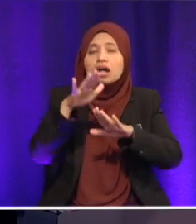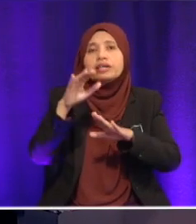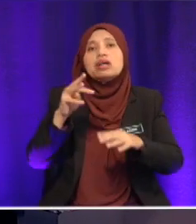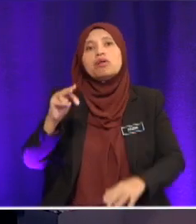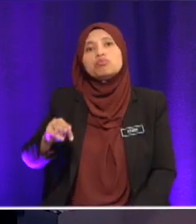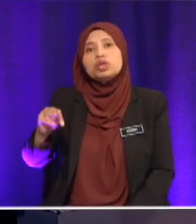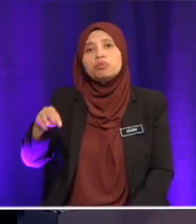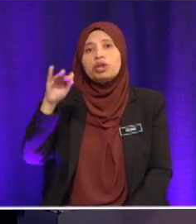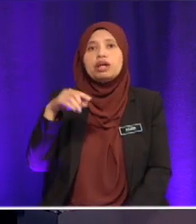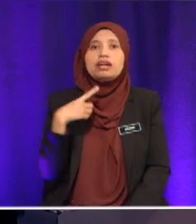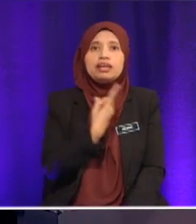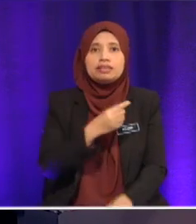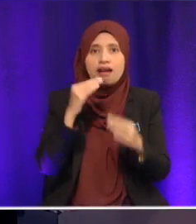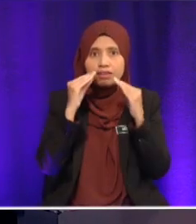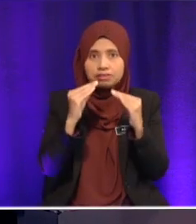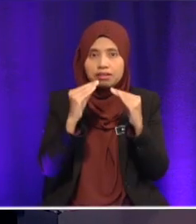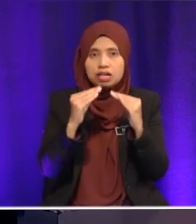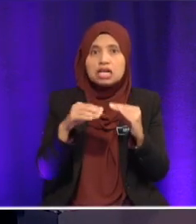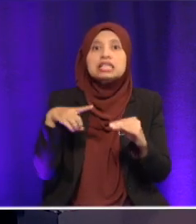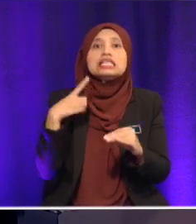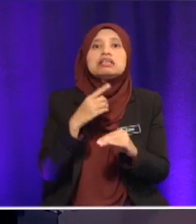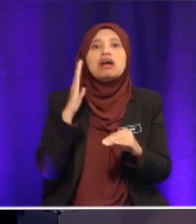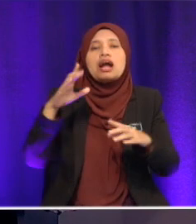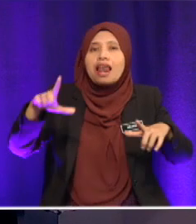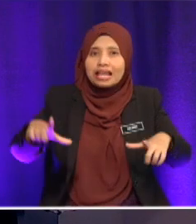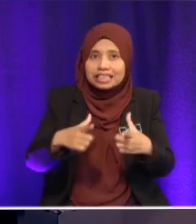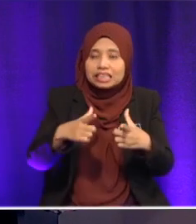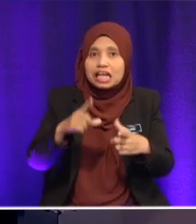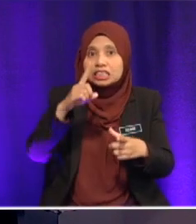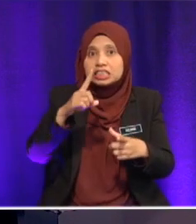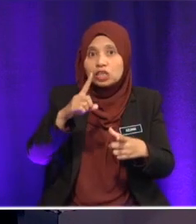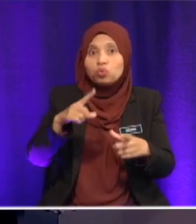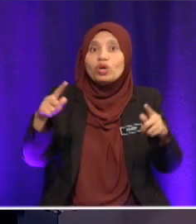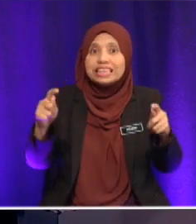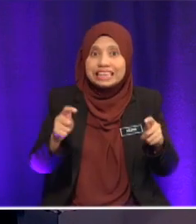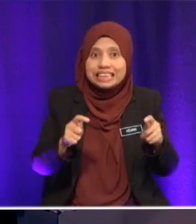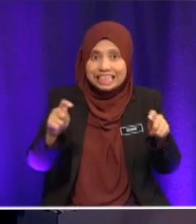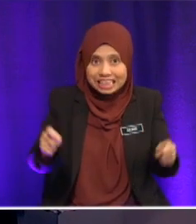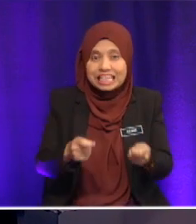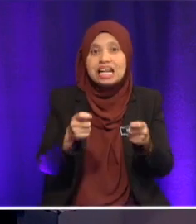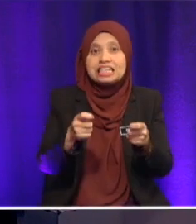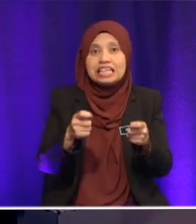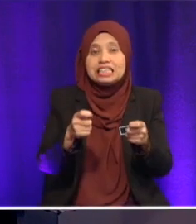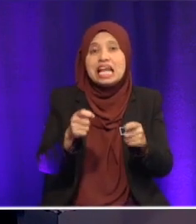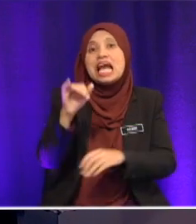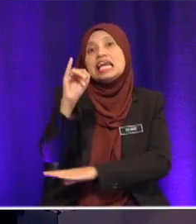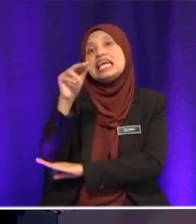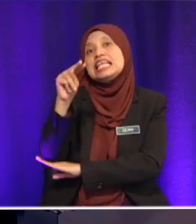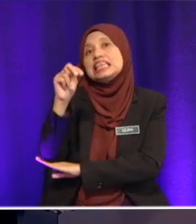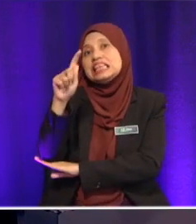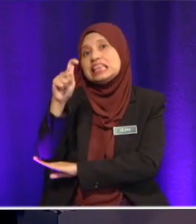dan kita akan melaksanakan satu tindakan susulan yaitu kita akan melaksanakan integrasi